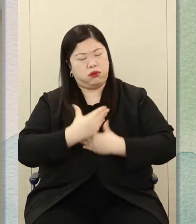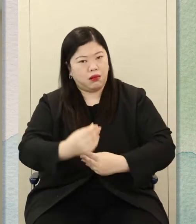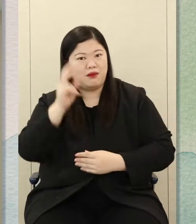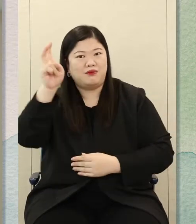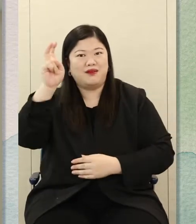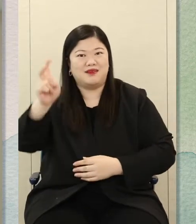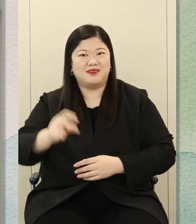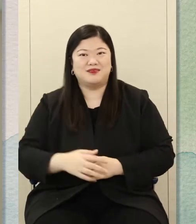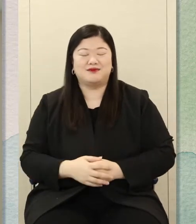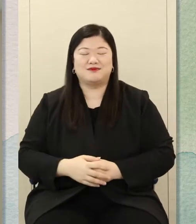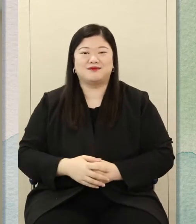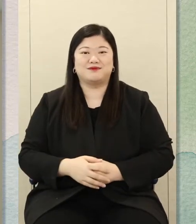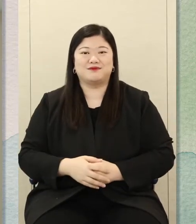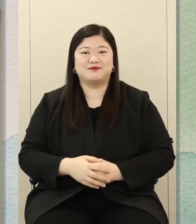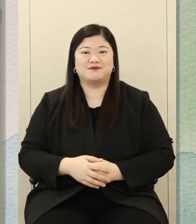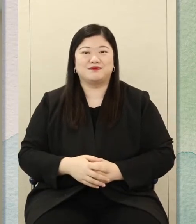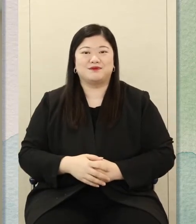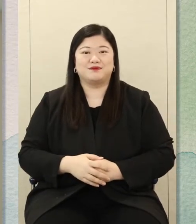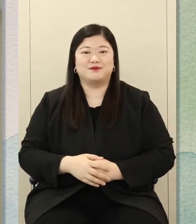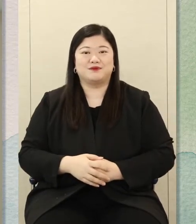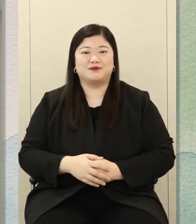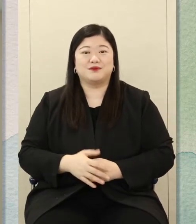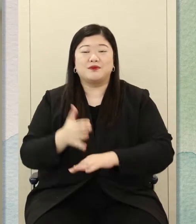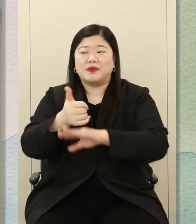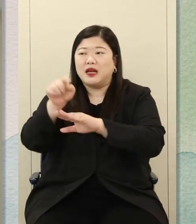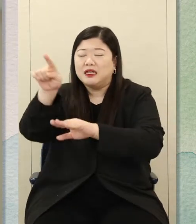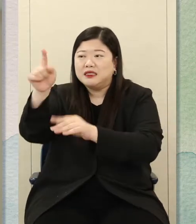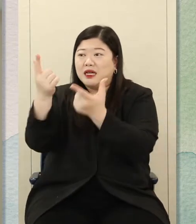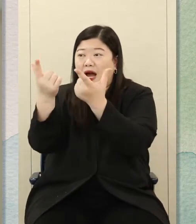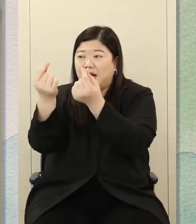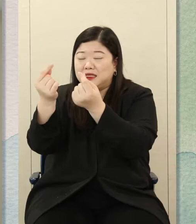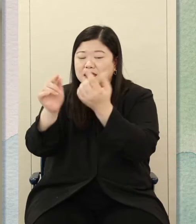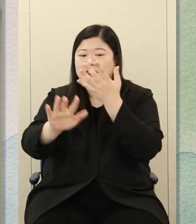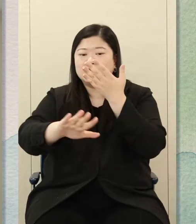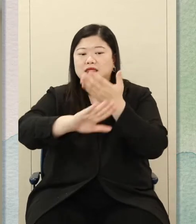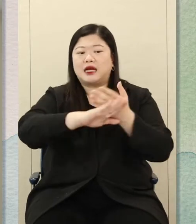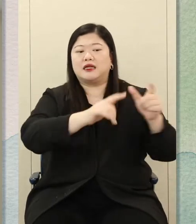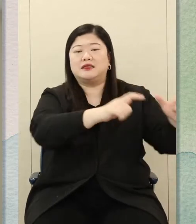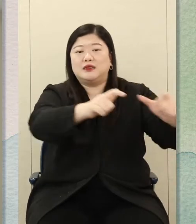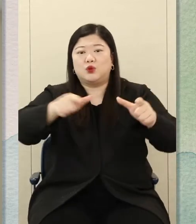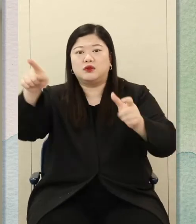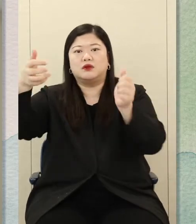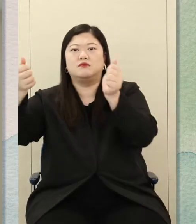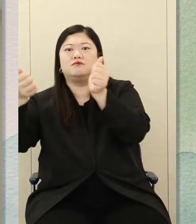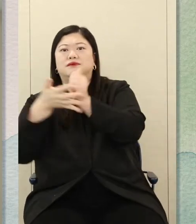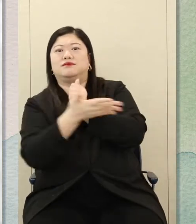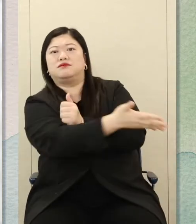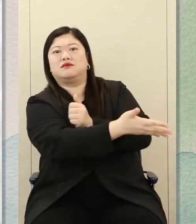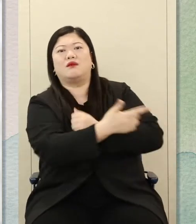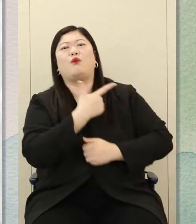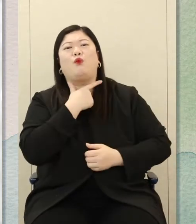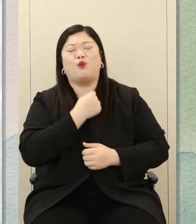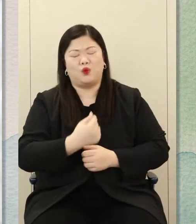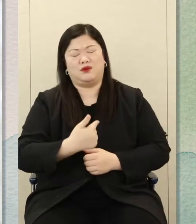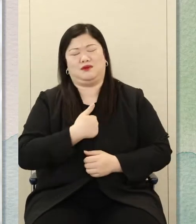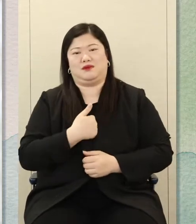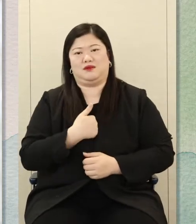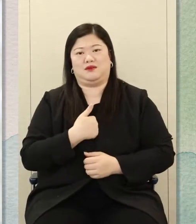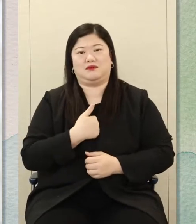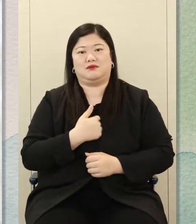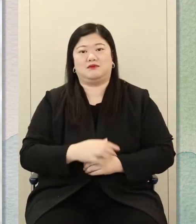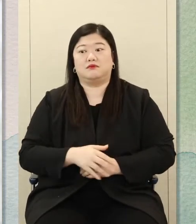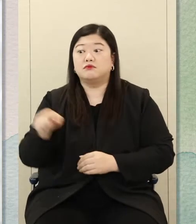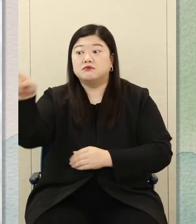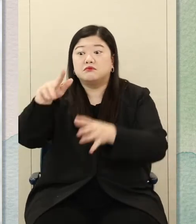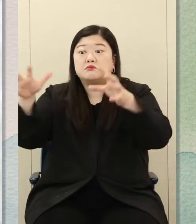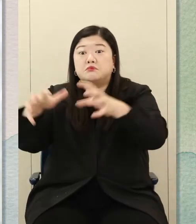보기에는 우리 삶에 참 좋은 모델이 됐으면 좋겠다 이런 생각이 들었습니다. 그럼 이분들이 왜 이게 가능한가? 예, 책 때문에 그런 거예요.